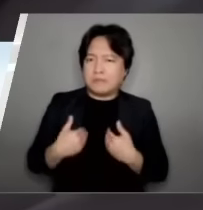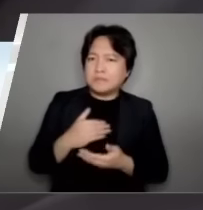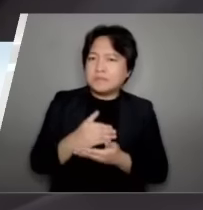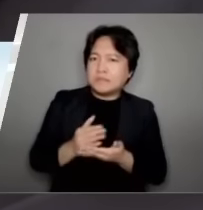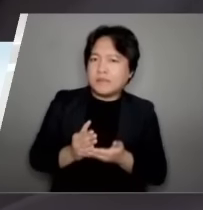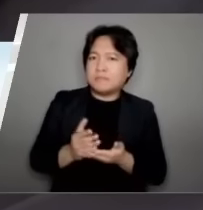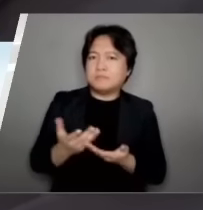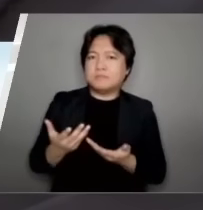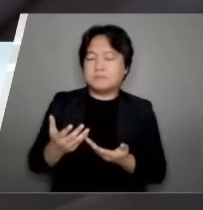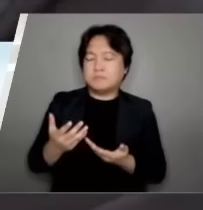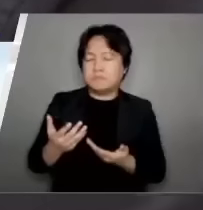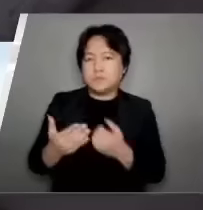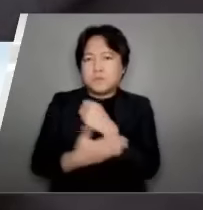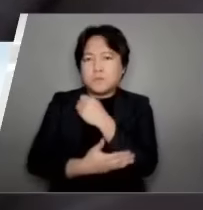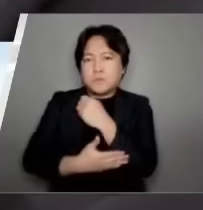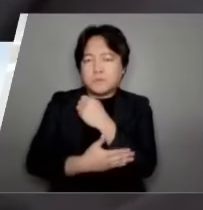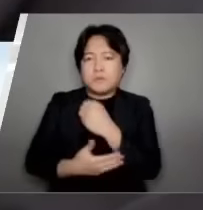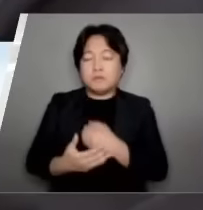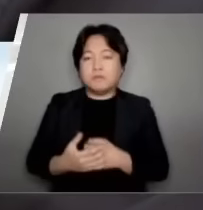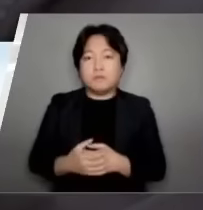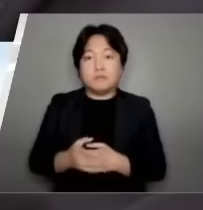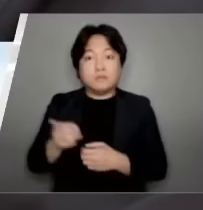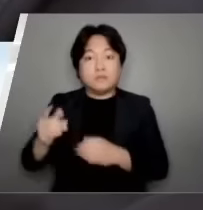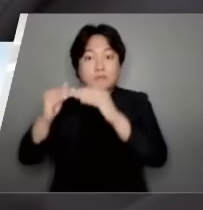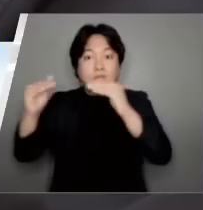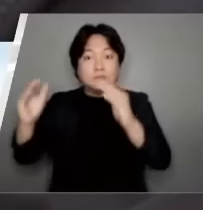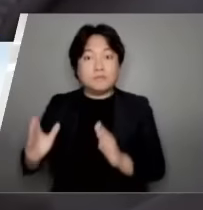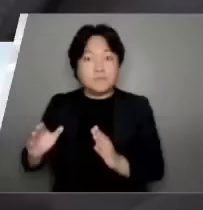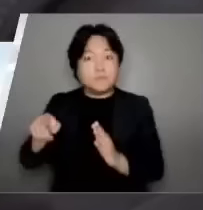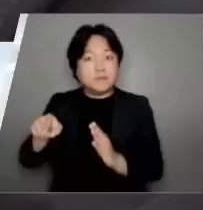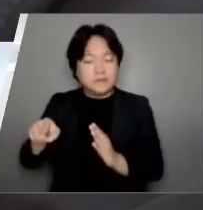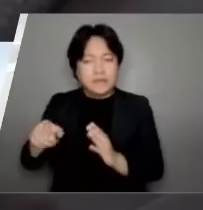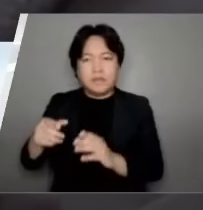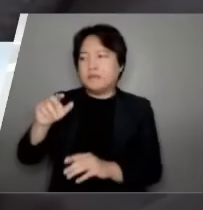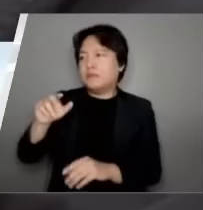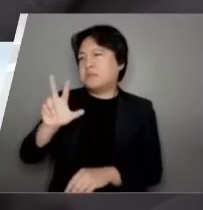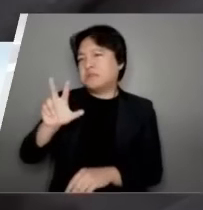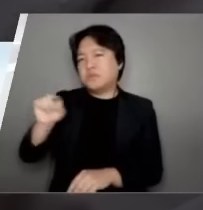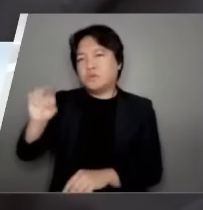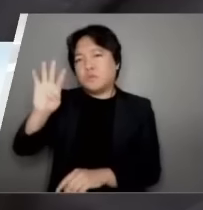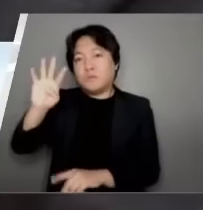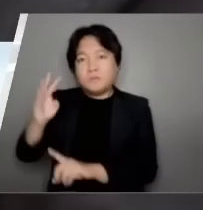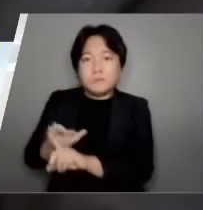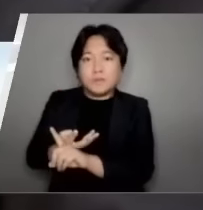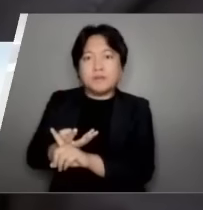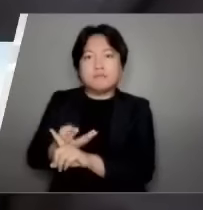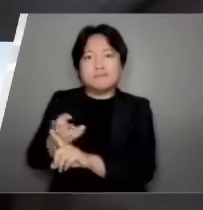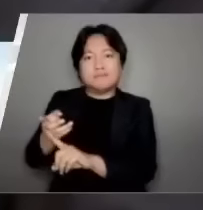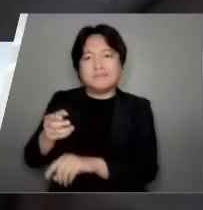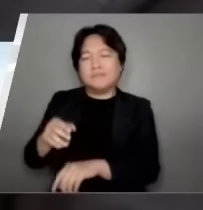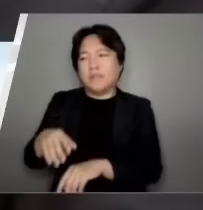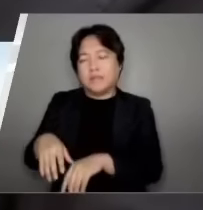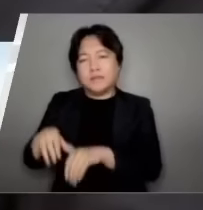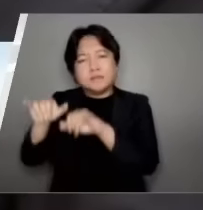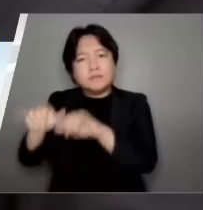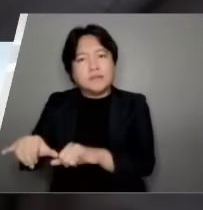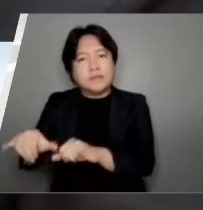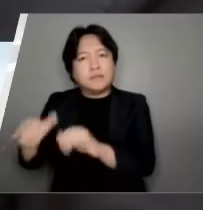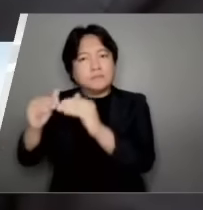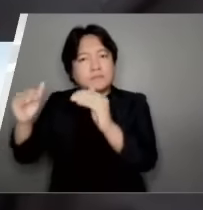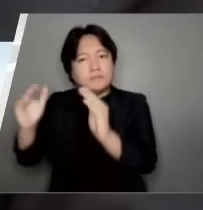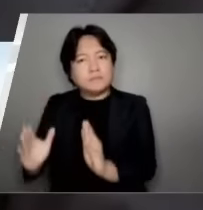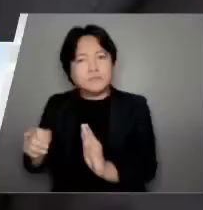months. Inclusive na po doon lahat ng procedures. Like for example, yung pagko-cross-match nila doon sa kanilang recipient